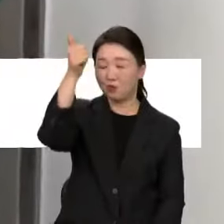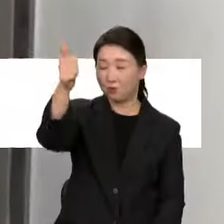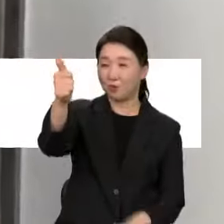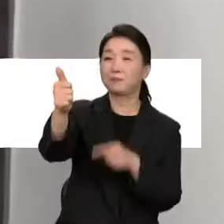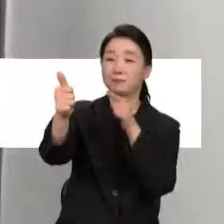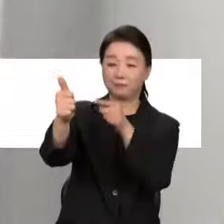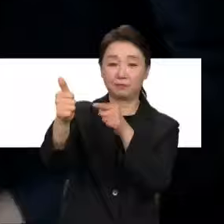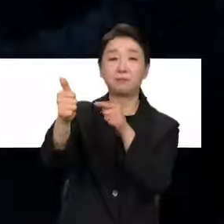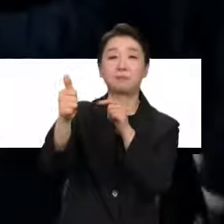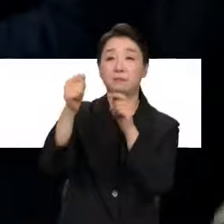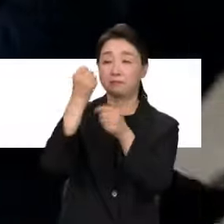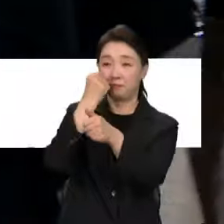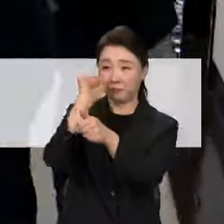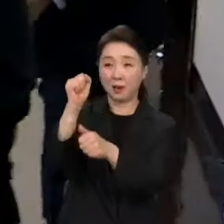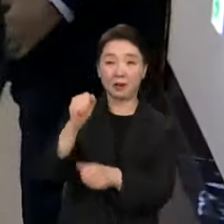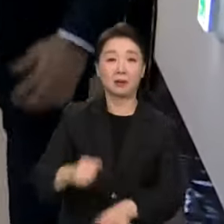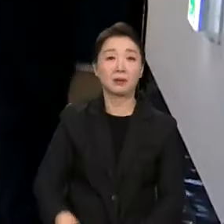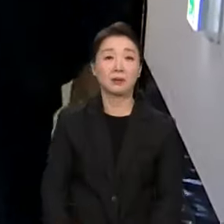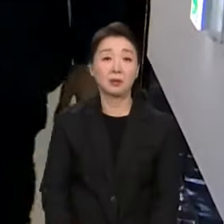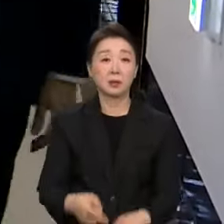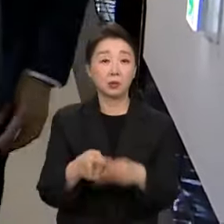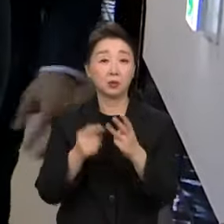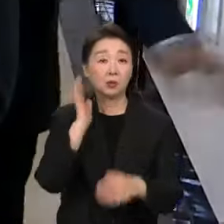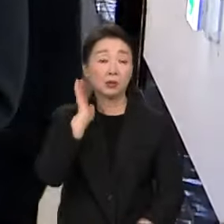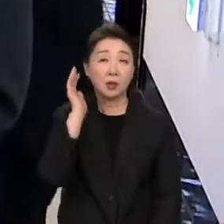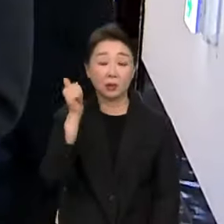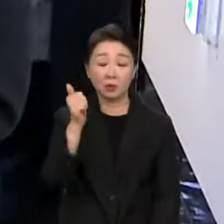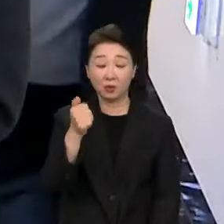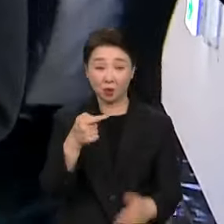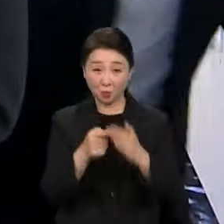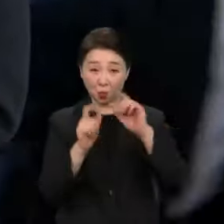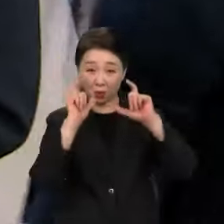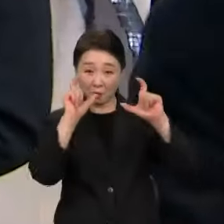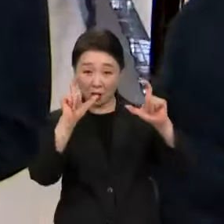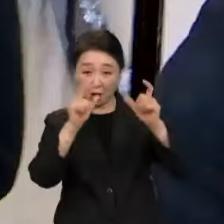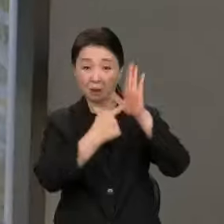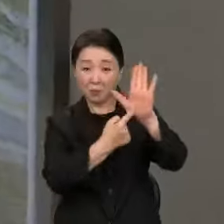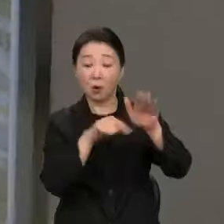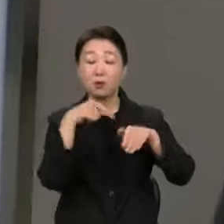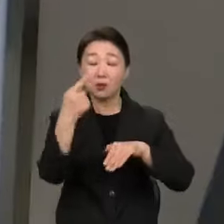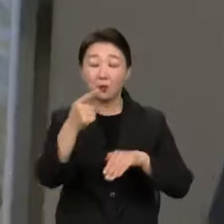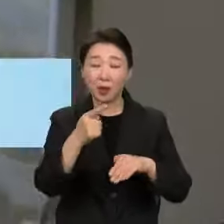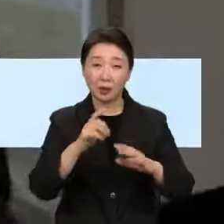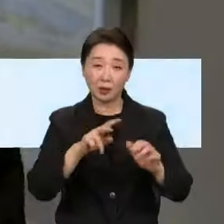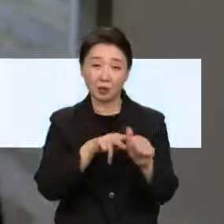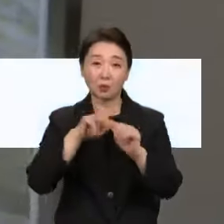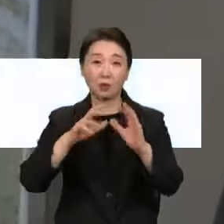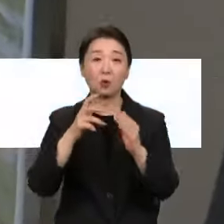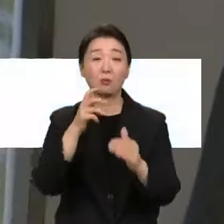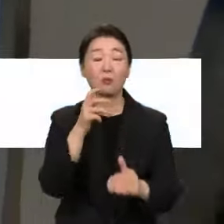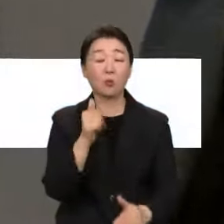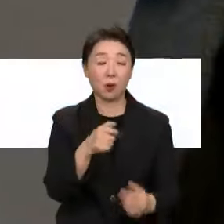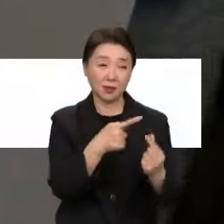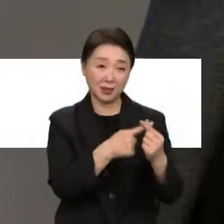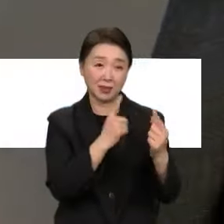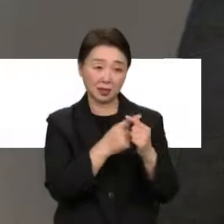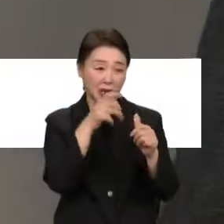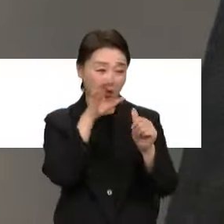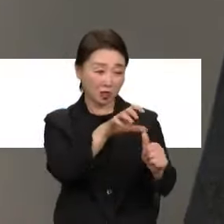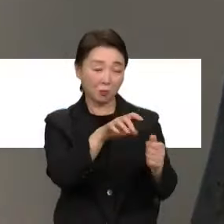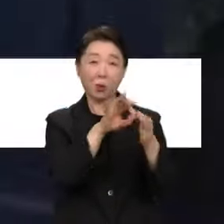것으로 알려졌습니다 윤 대통령은 포고령 발표 이후에도 국정원 1차장의 국회의원 체포와 관련된 지시를